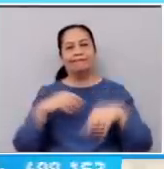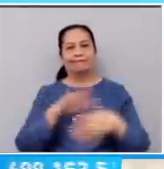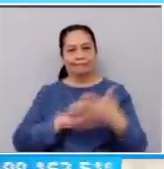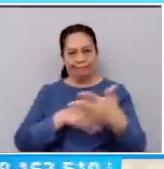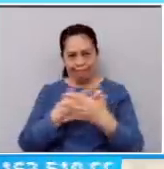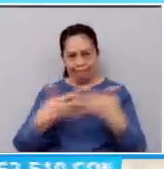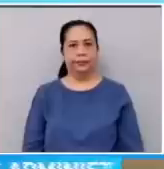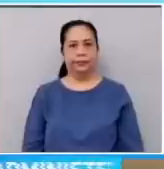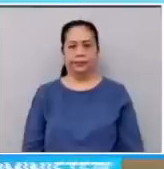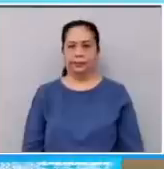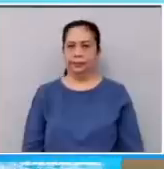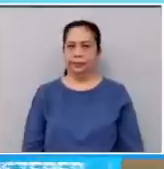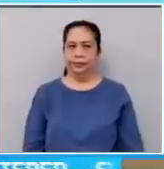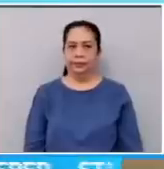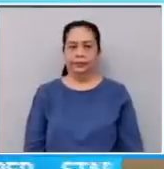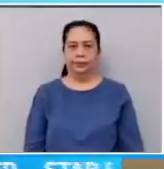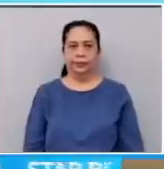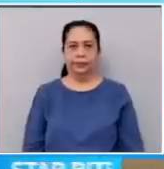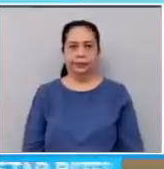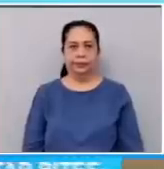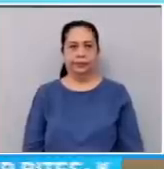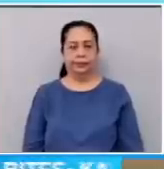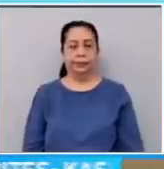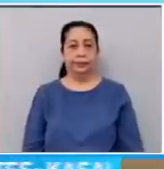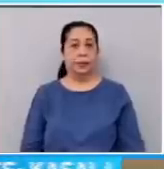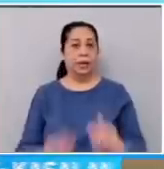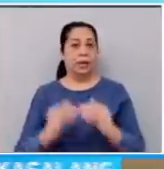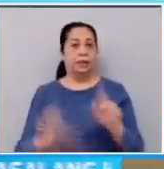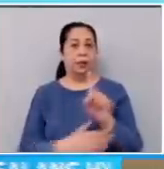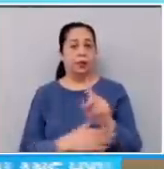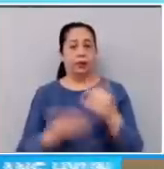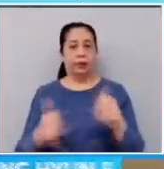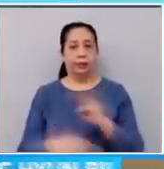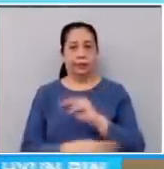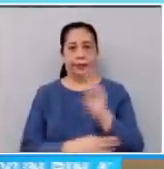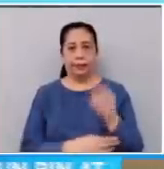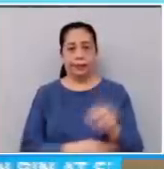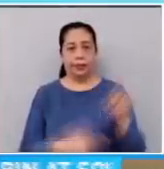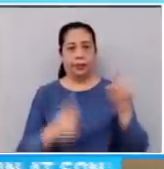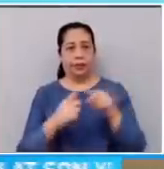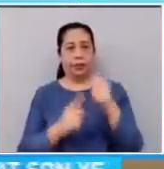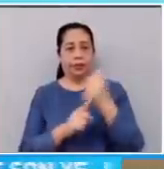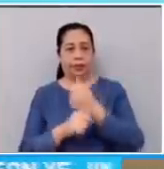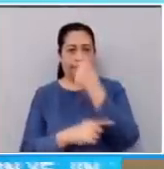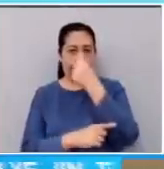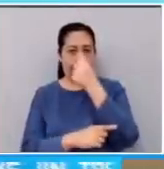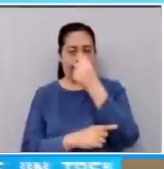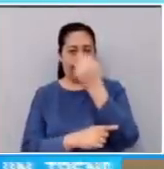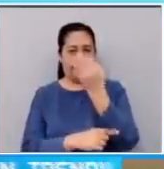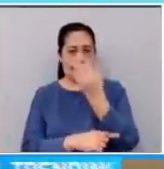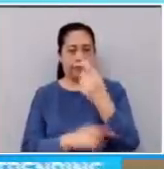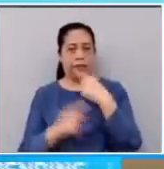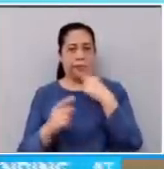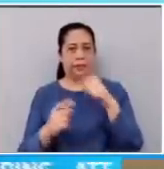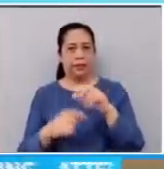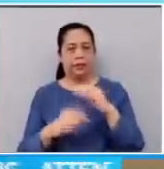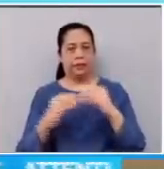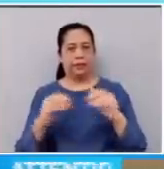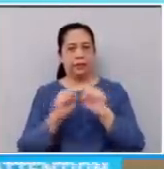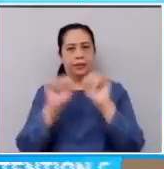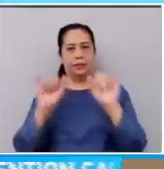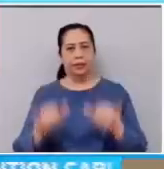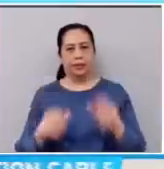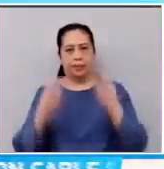Santos, GMA News. Alert Level 1 pa rin ang Metro Manila hanggang April 15, base po yan sa bagong alert level system ng